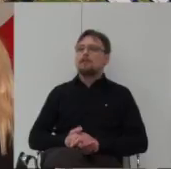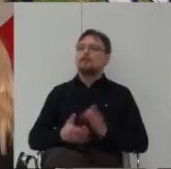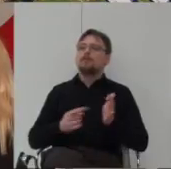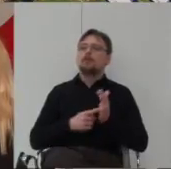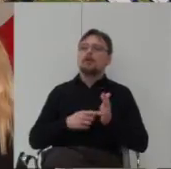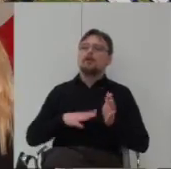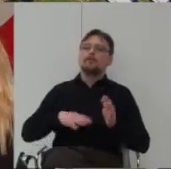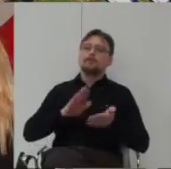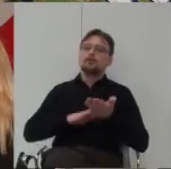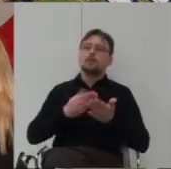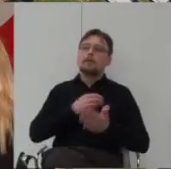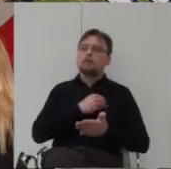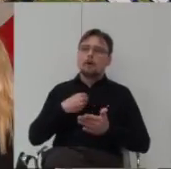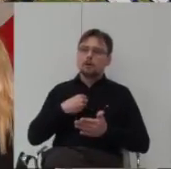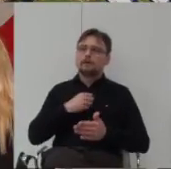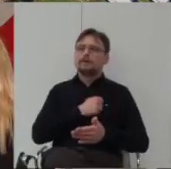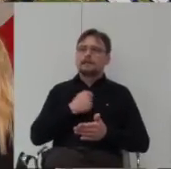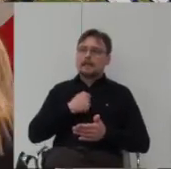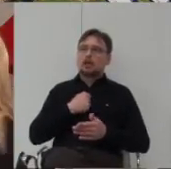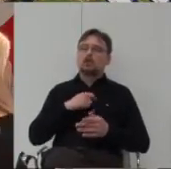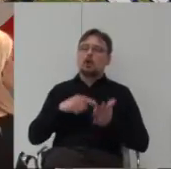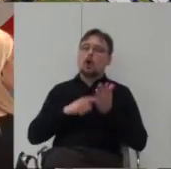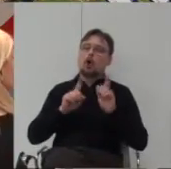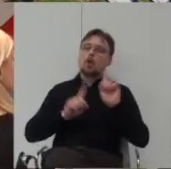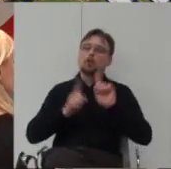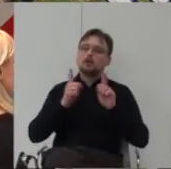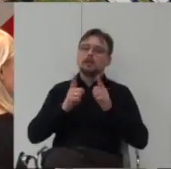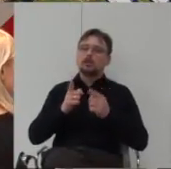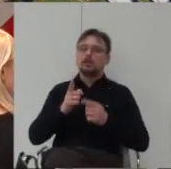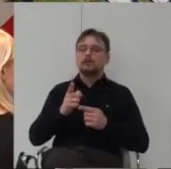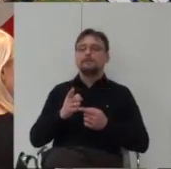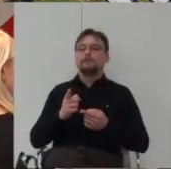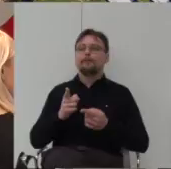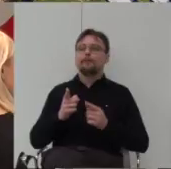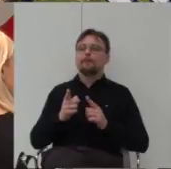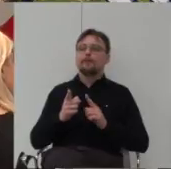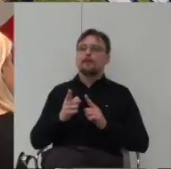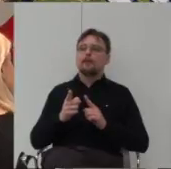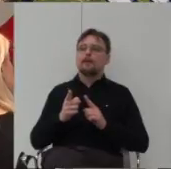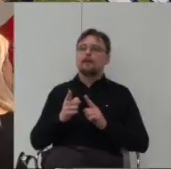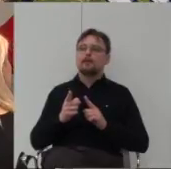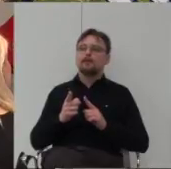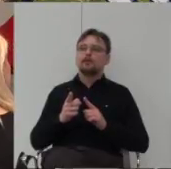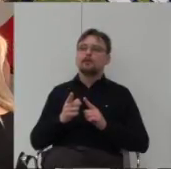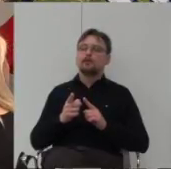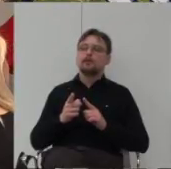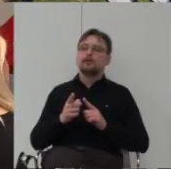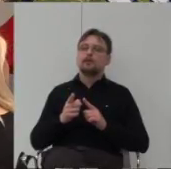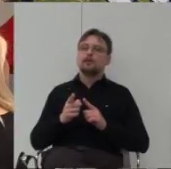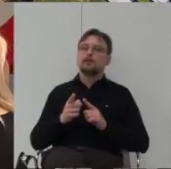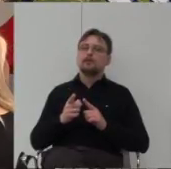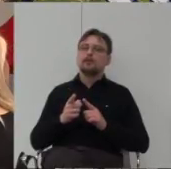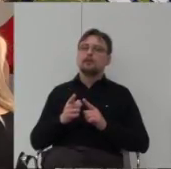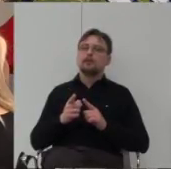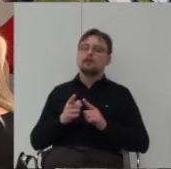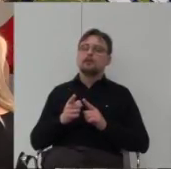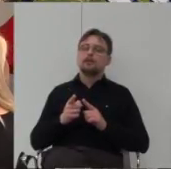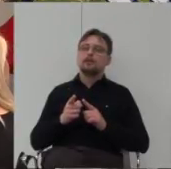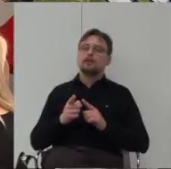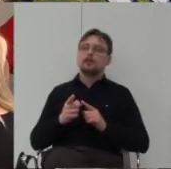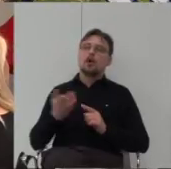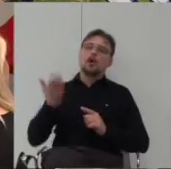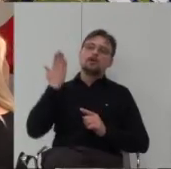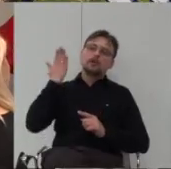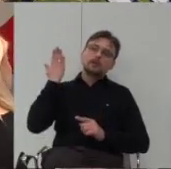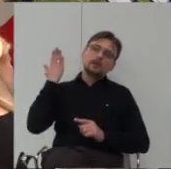polski przykład, warszawski nawet ogródków działkowych, to też jak trochę wspominaliście wcześniej. Ja